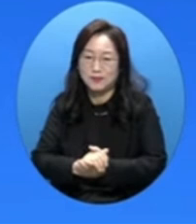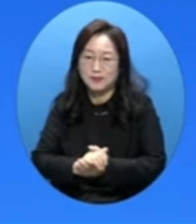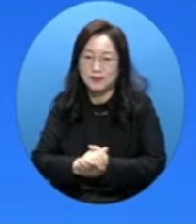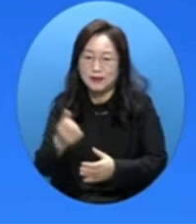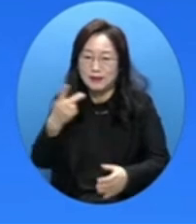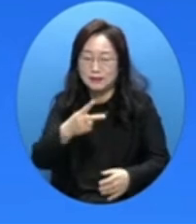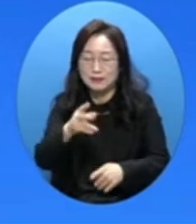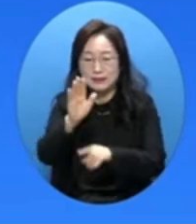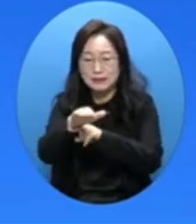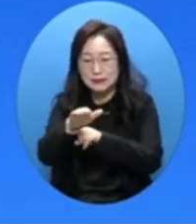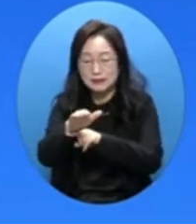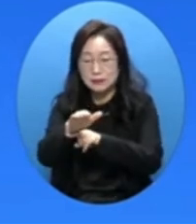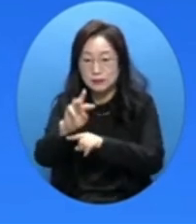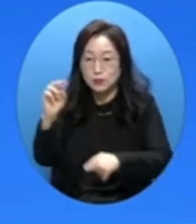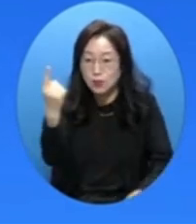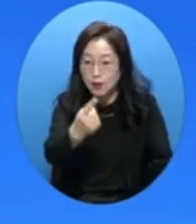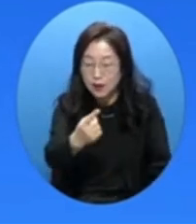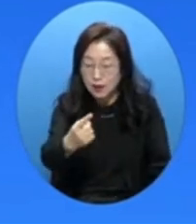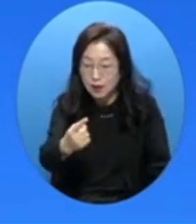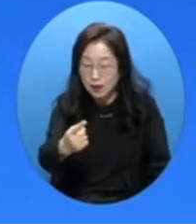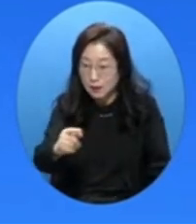다시 시어스버그로 가는데 마침 그곳에서